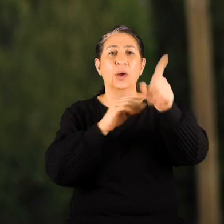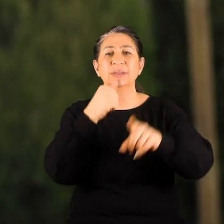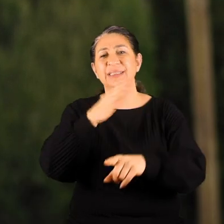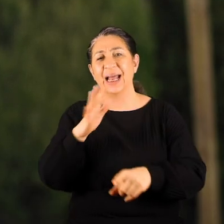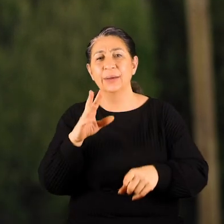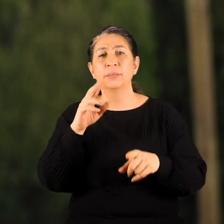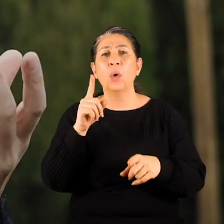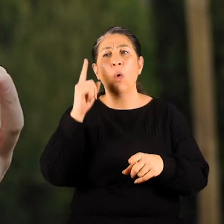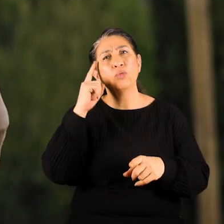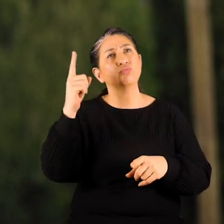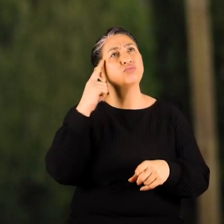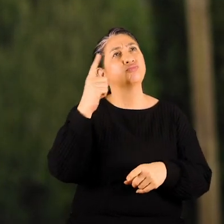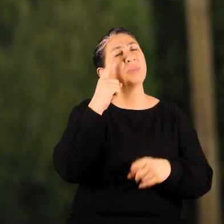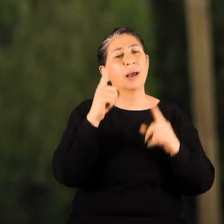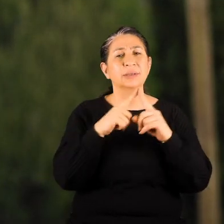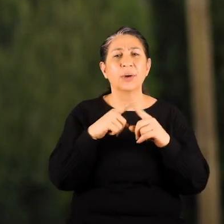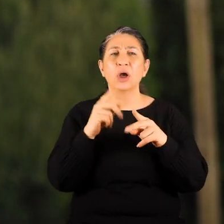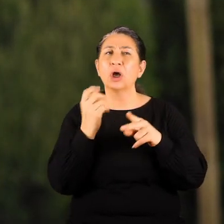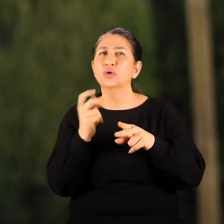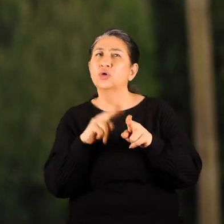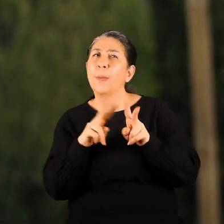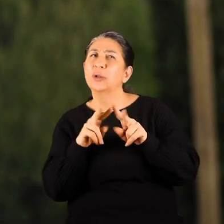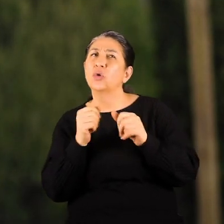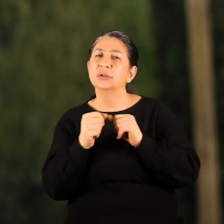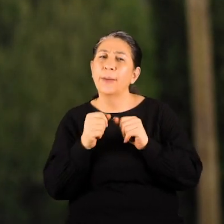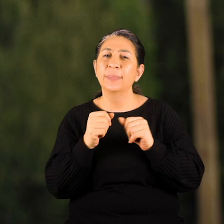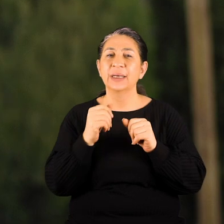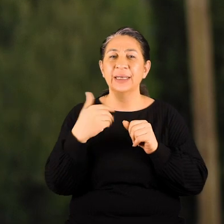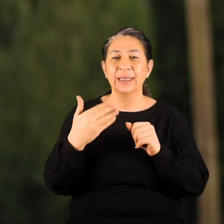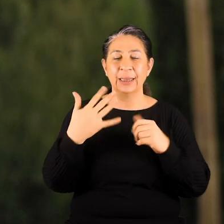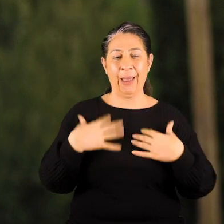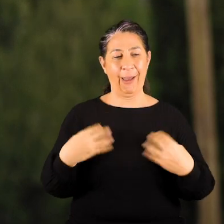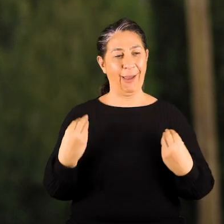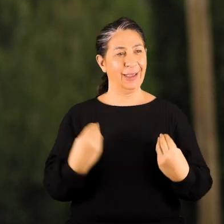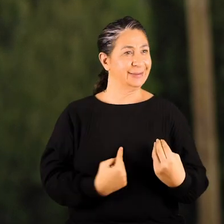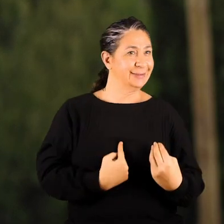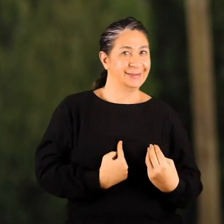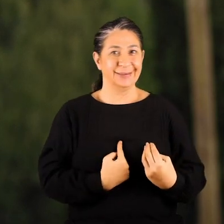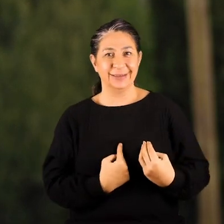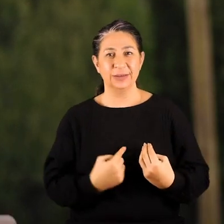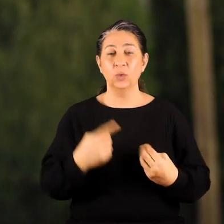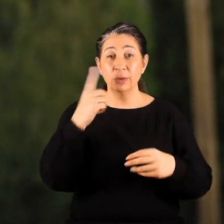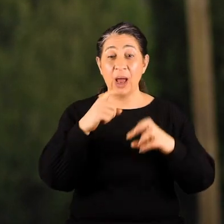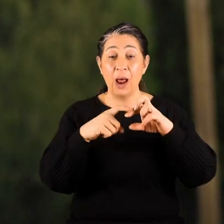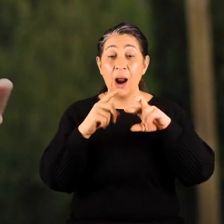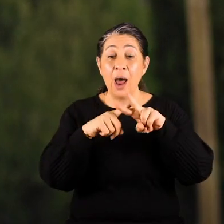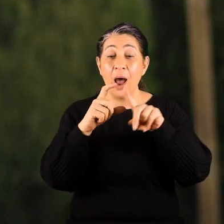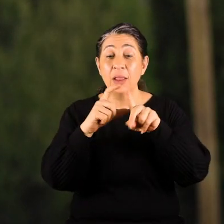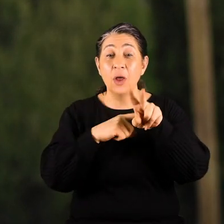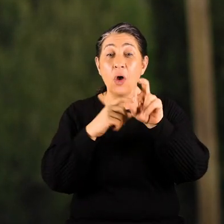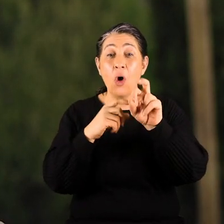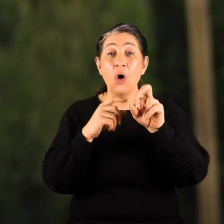sahilde koşayım diye bir de orayı düşünüyorum ben. Kaç kilometre koşsam falan, çünkü gittikçe de daha iyi hissediyordum. O yüzden radyoterapiye gitmiyordum, ben